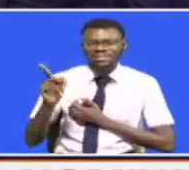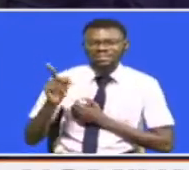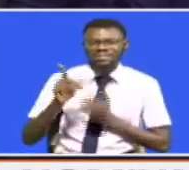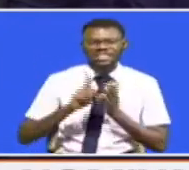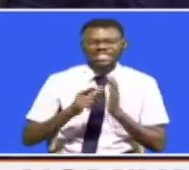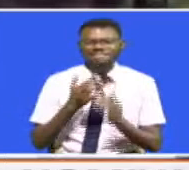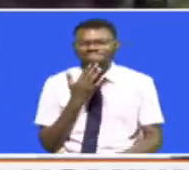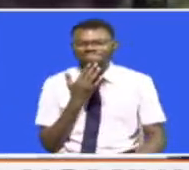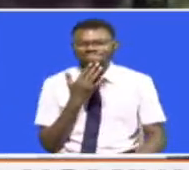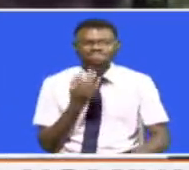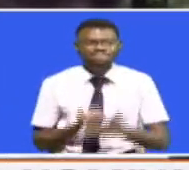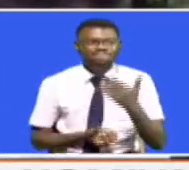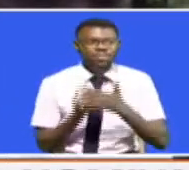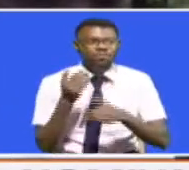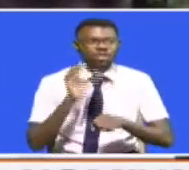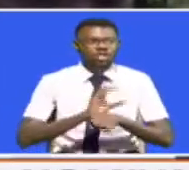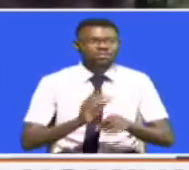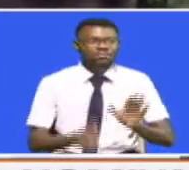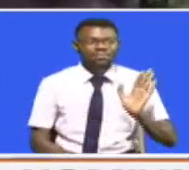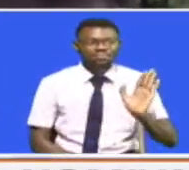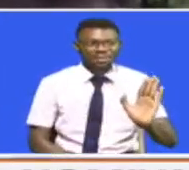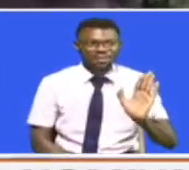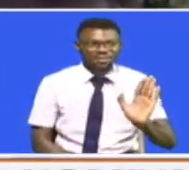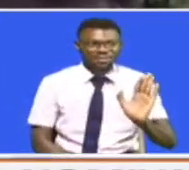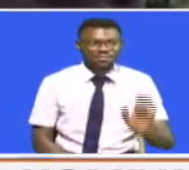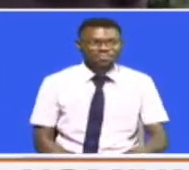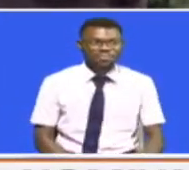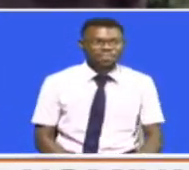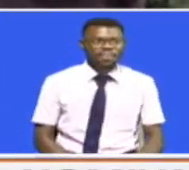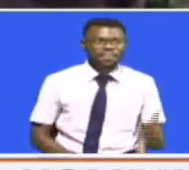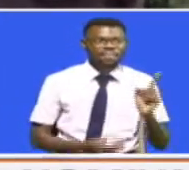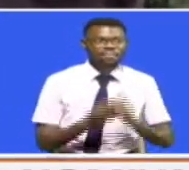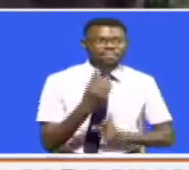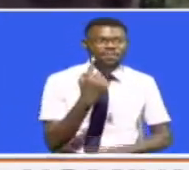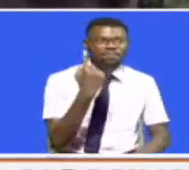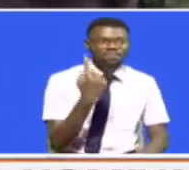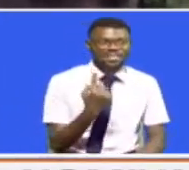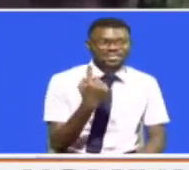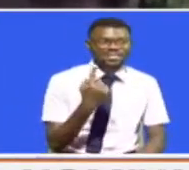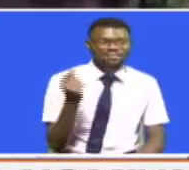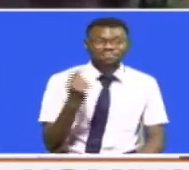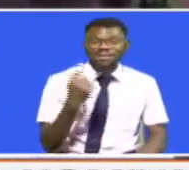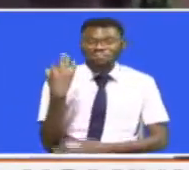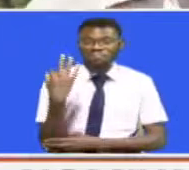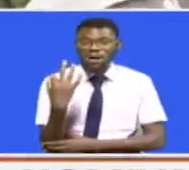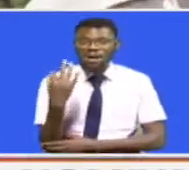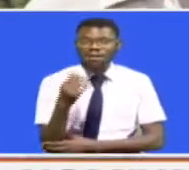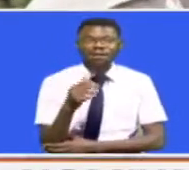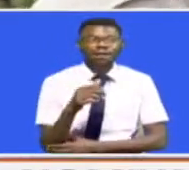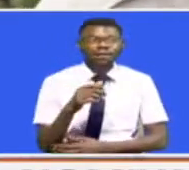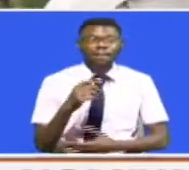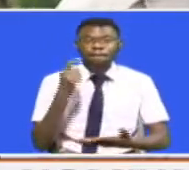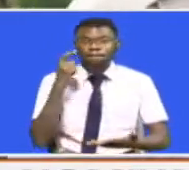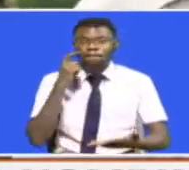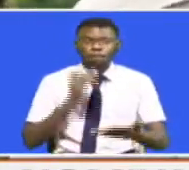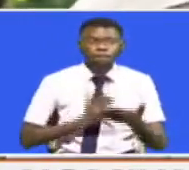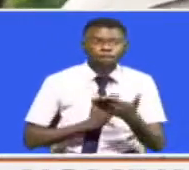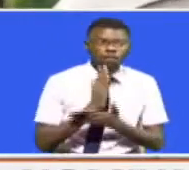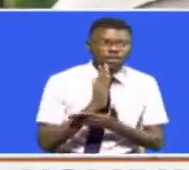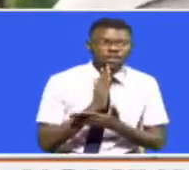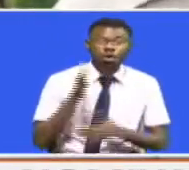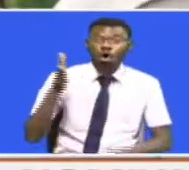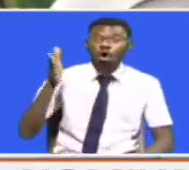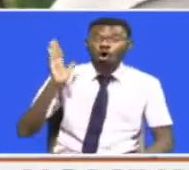akaanzisha kanisa hili. In March, we have the first of March, when we remember the day that the prophet got a calling, the day that he received the